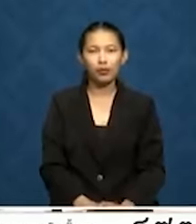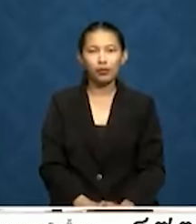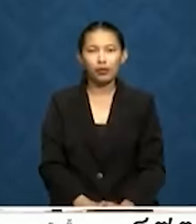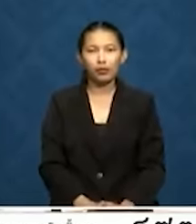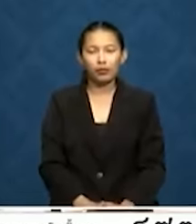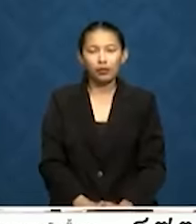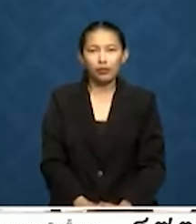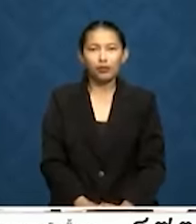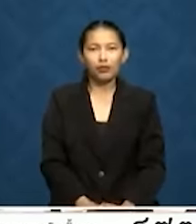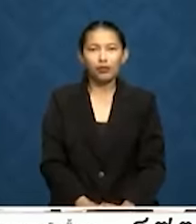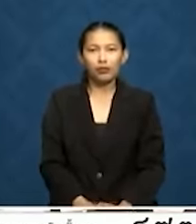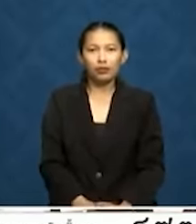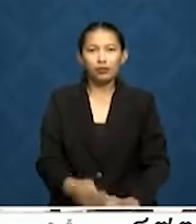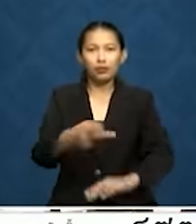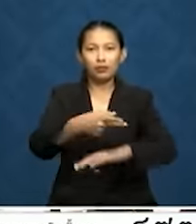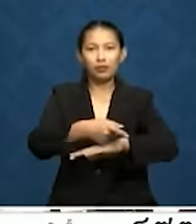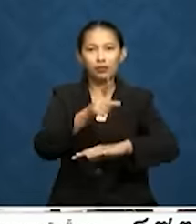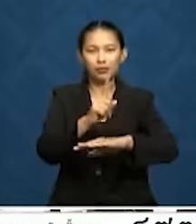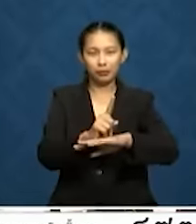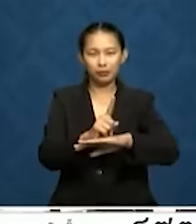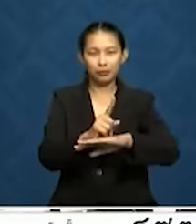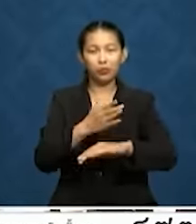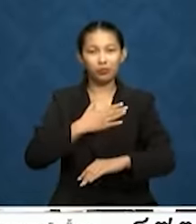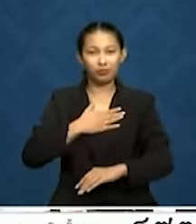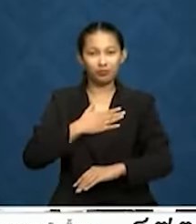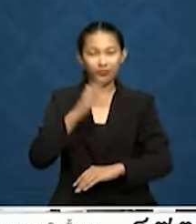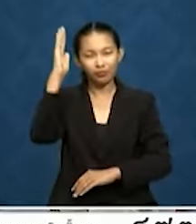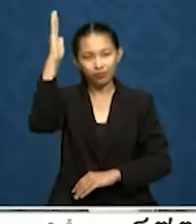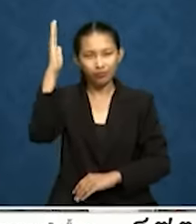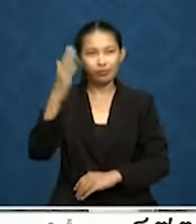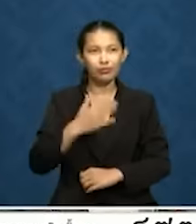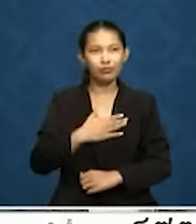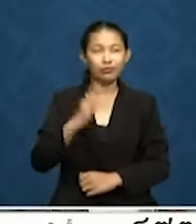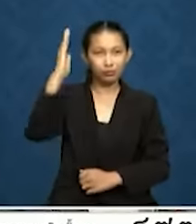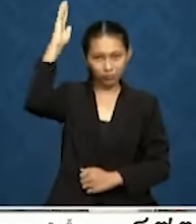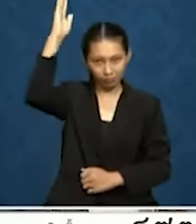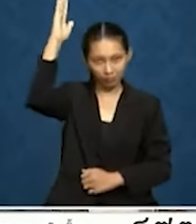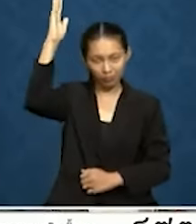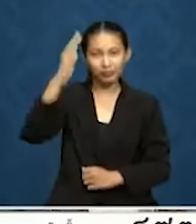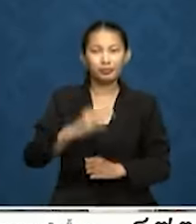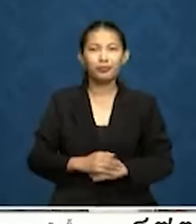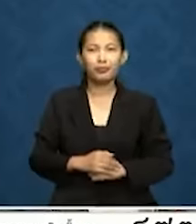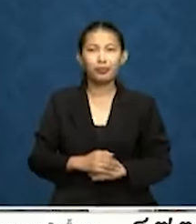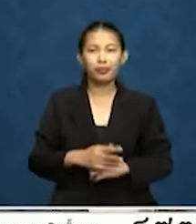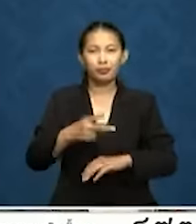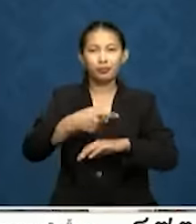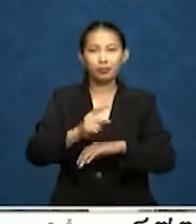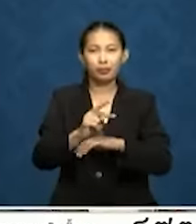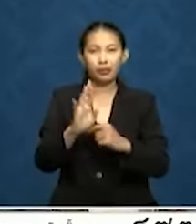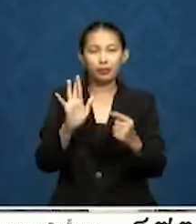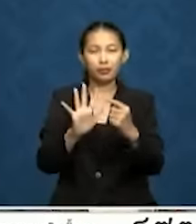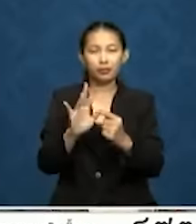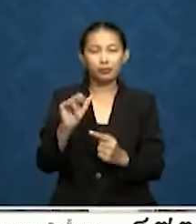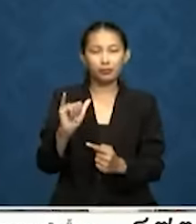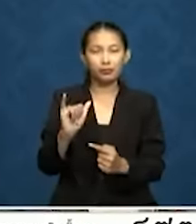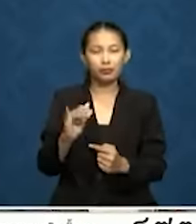ครับ ท่านประธานครับผมประท้วงท่านประธานครับ คุณนายกมือครับคุณประยุทธ์ครับเชิญครับ